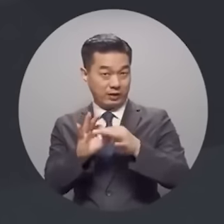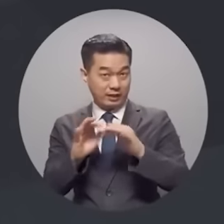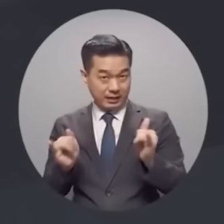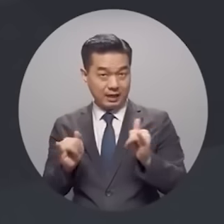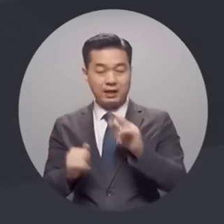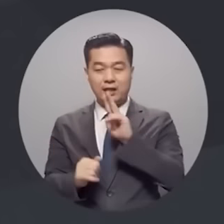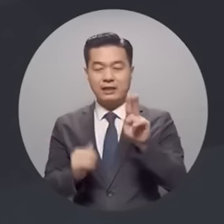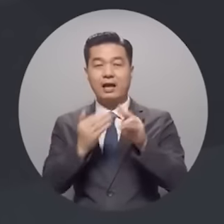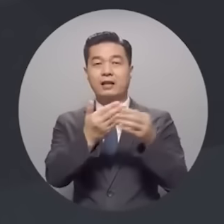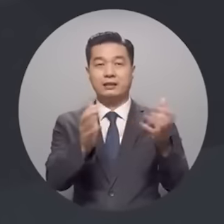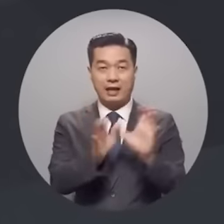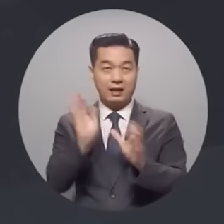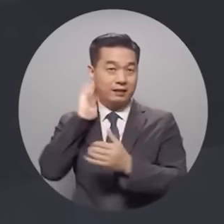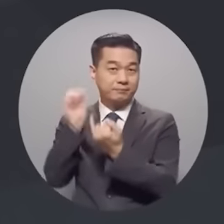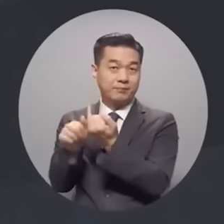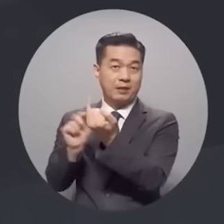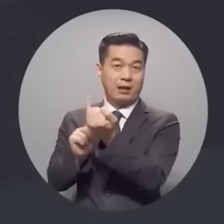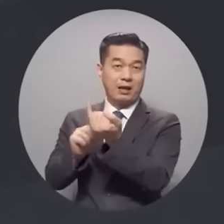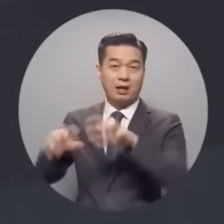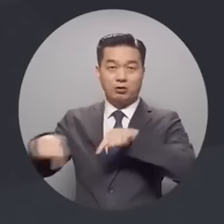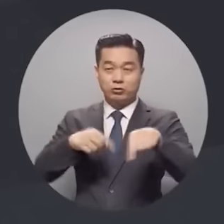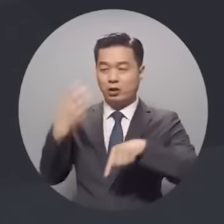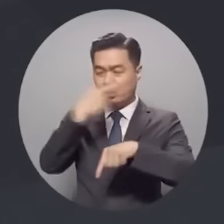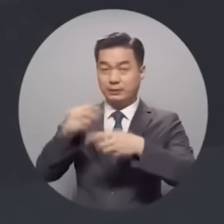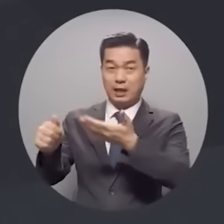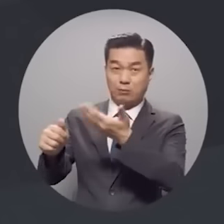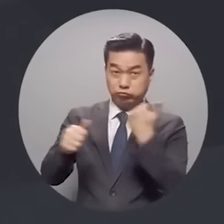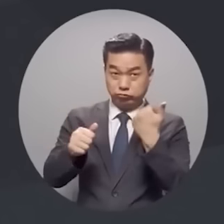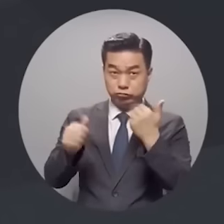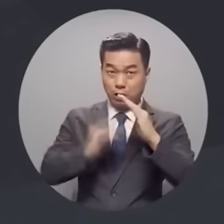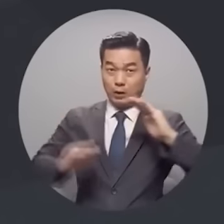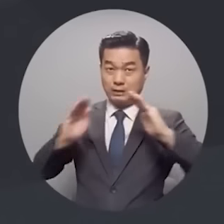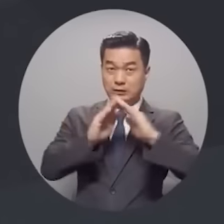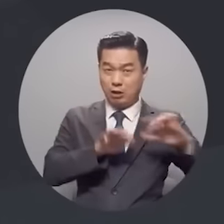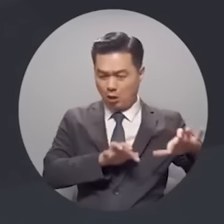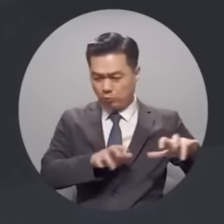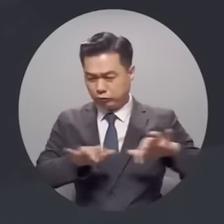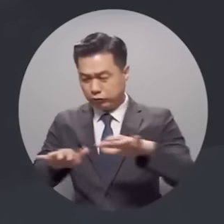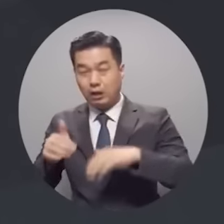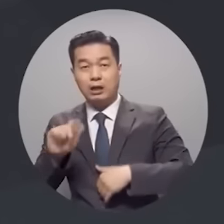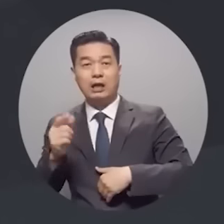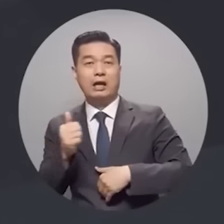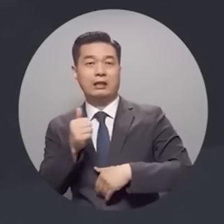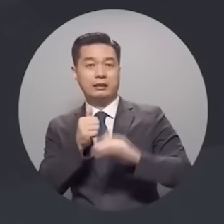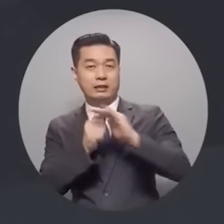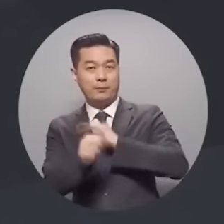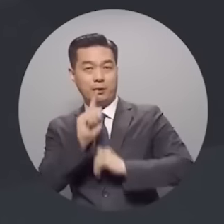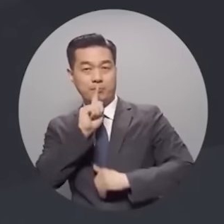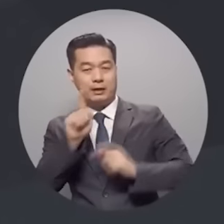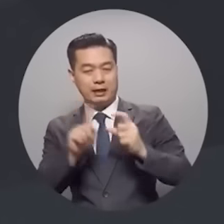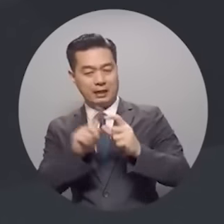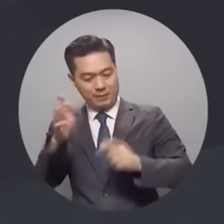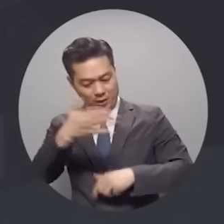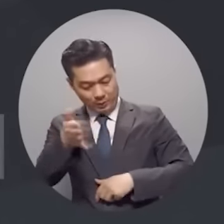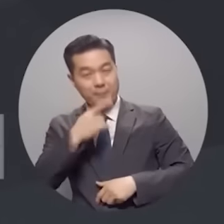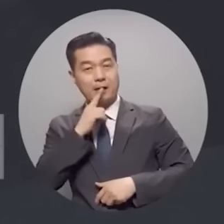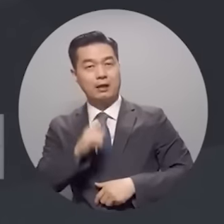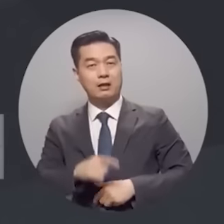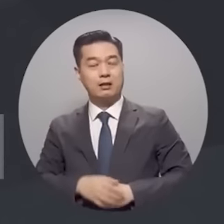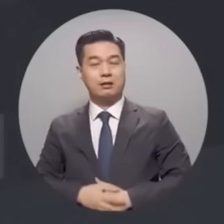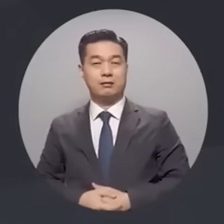김건 여사를 국정 감사에 불러내 있다며 관절까지 몰려와도 한 대표가 한 마디도 안 한다고 지적했습니다 MBC